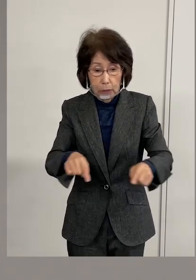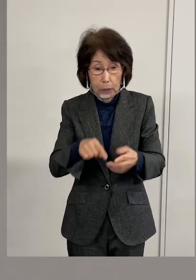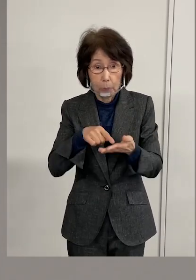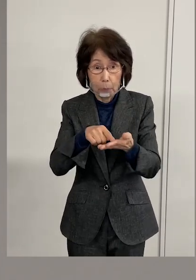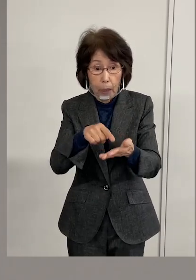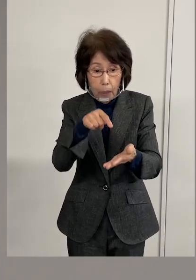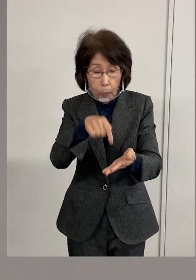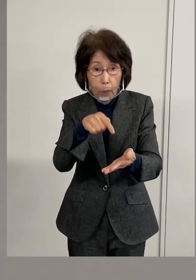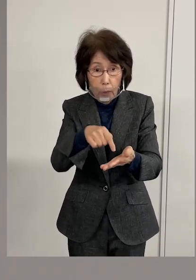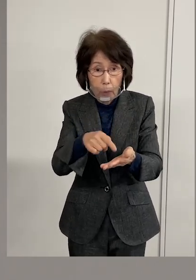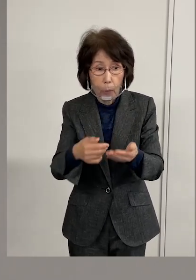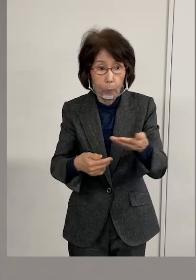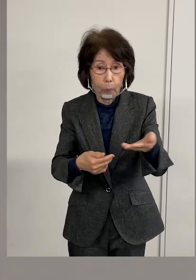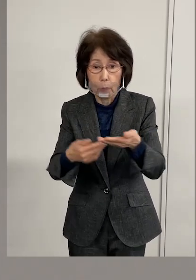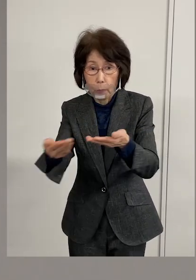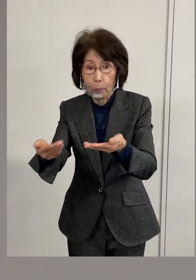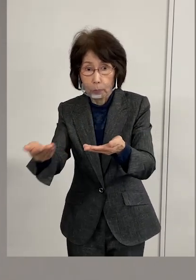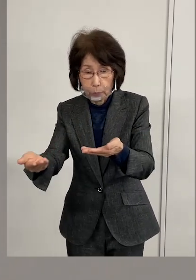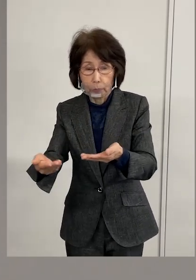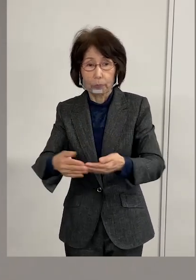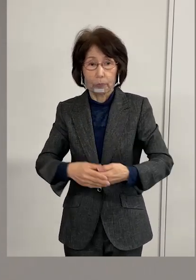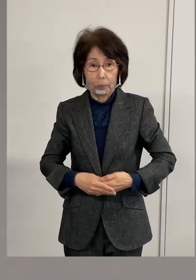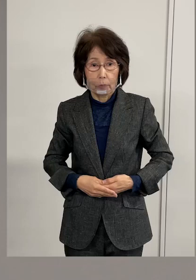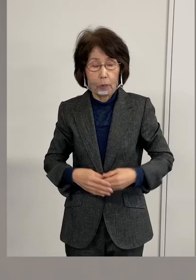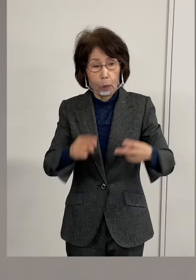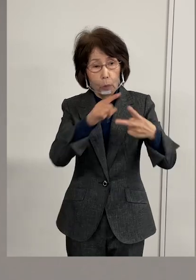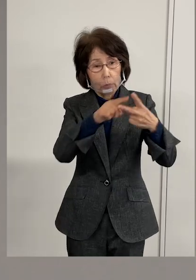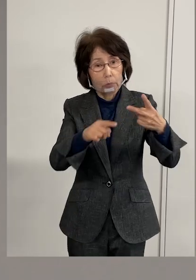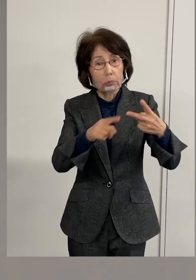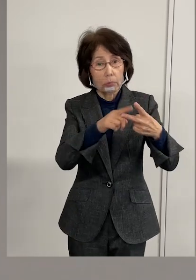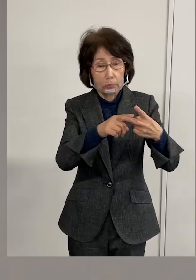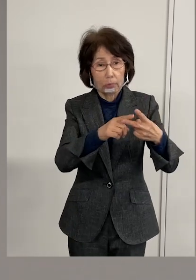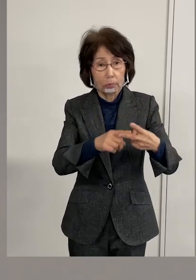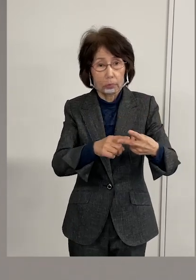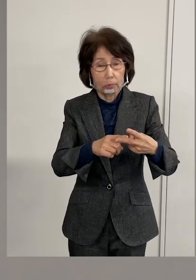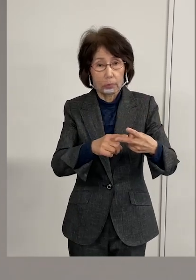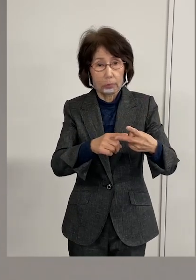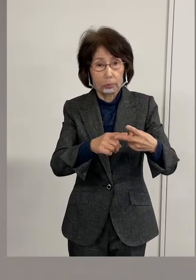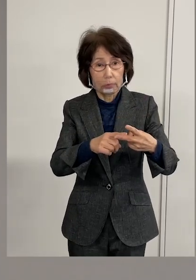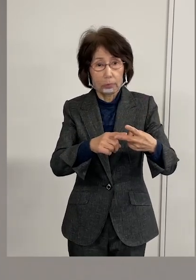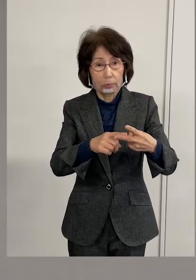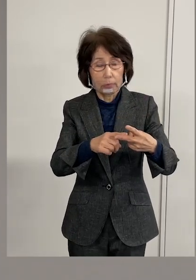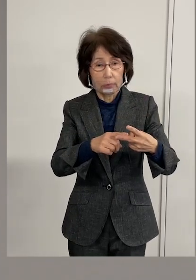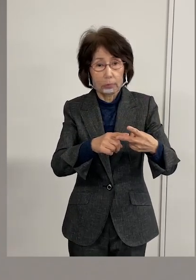ています。まあ、こういう2種類の方式で、まあ、最終的にはですね、